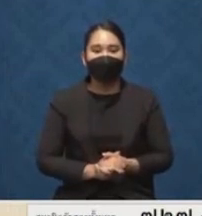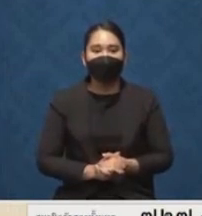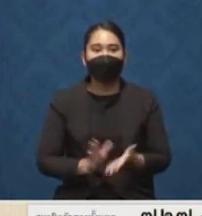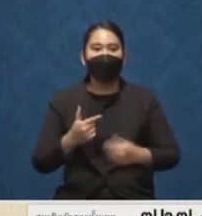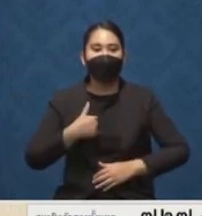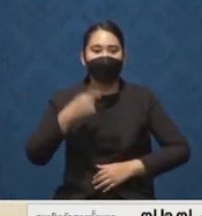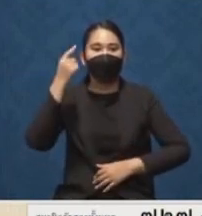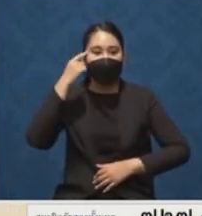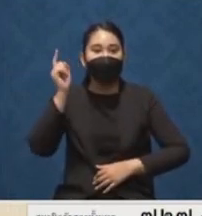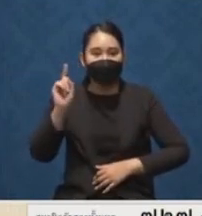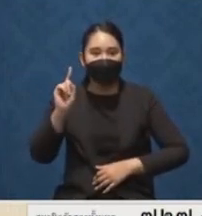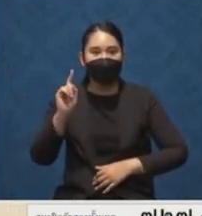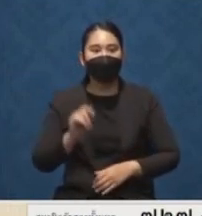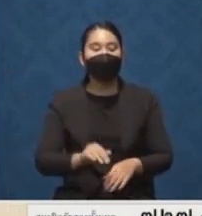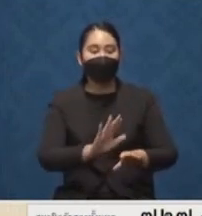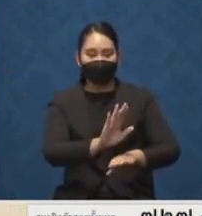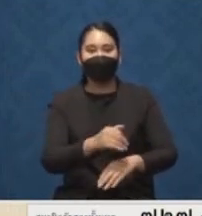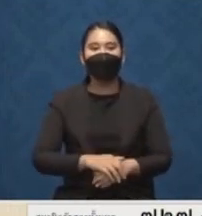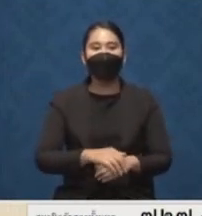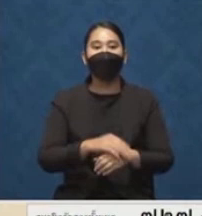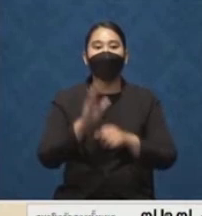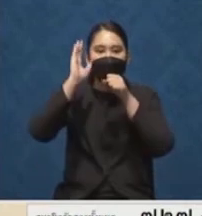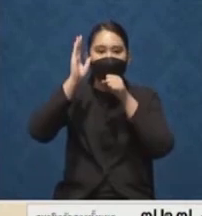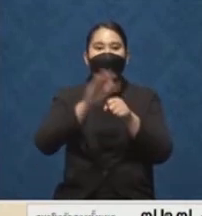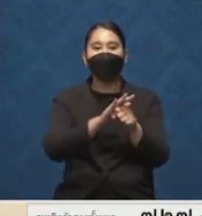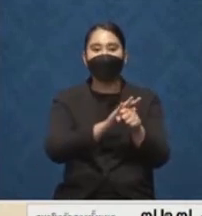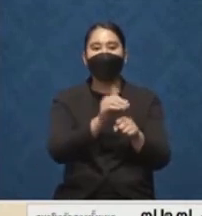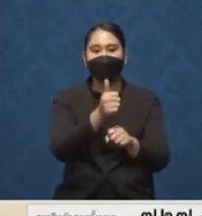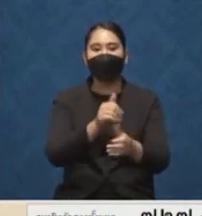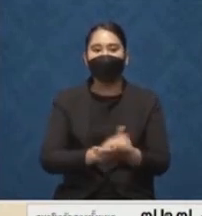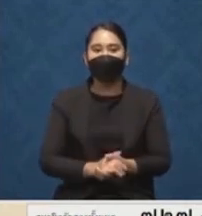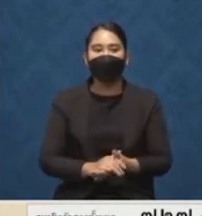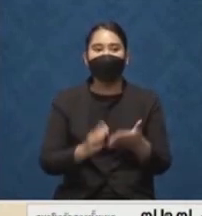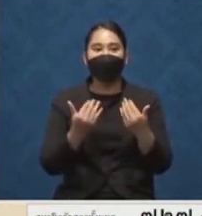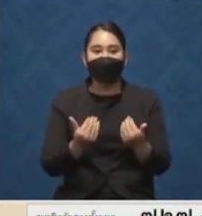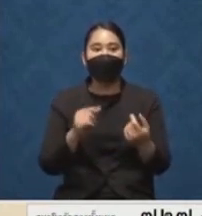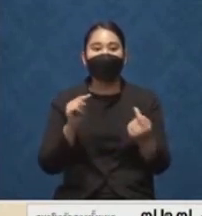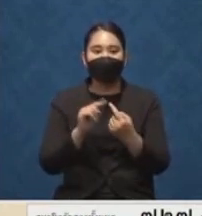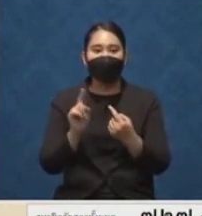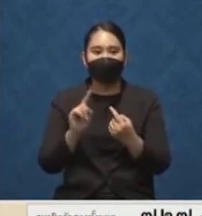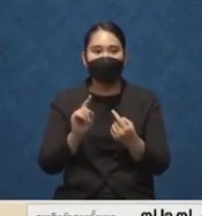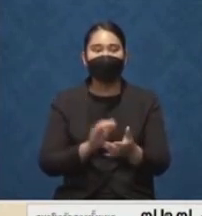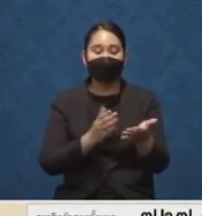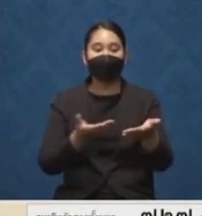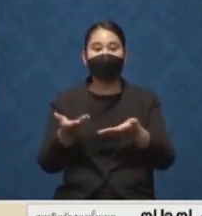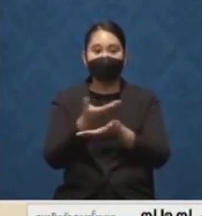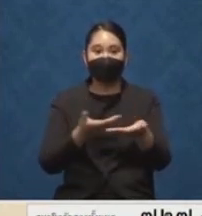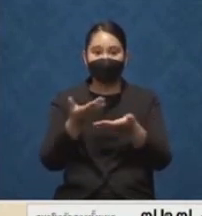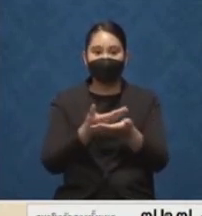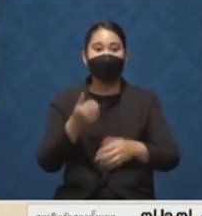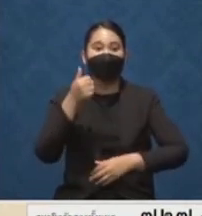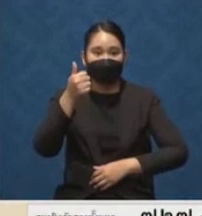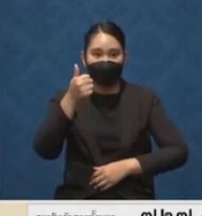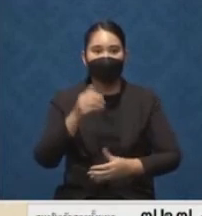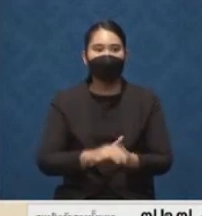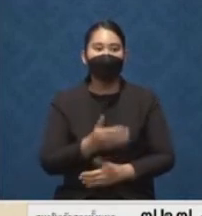ผมคิดว่าได้พอสมควรแล้วนะครับท่านเสรีนะครับก็เป็นการที่จะพิจารณา